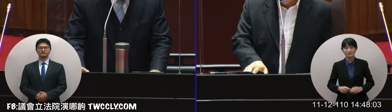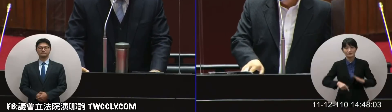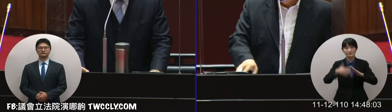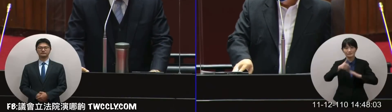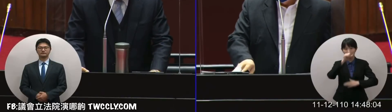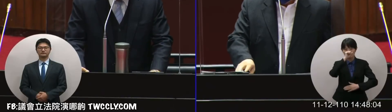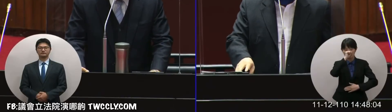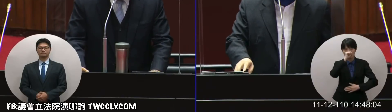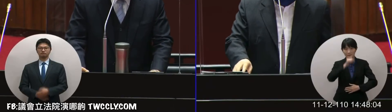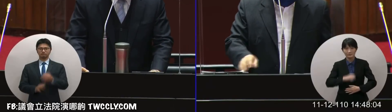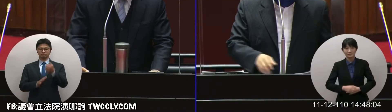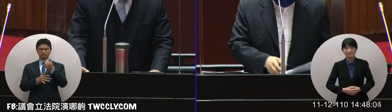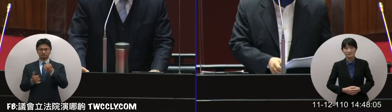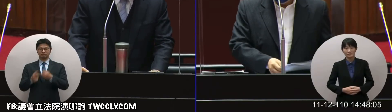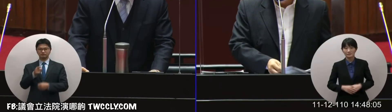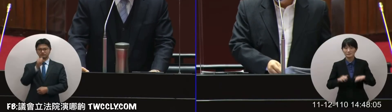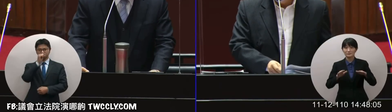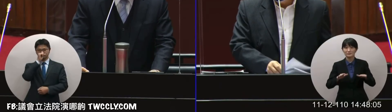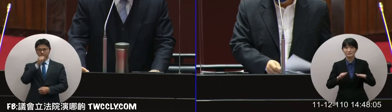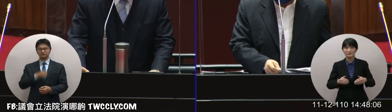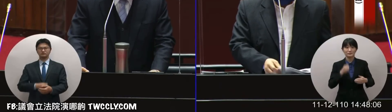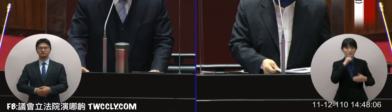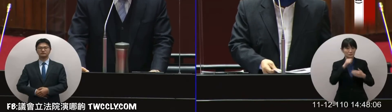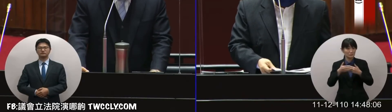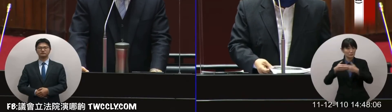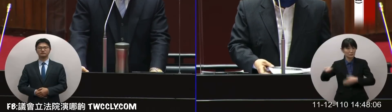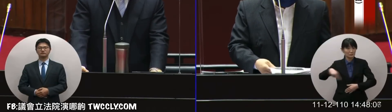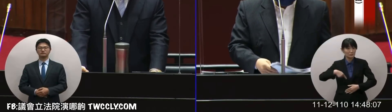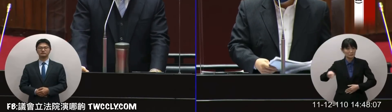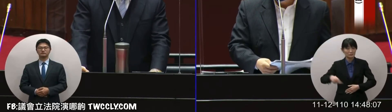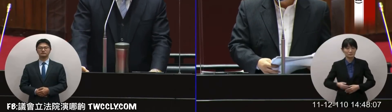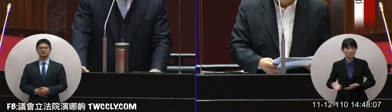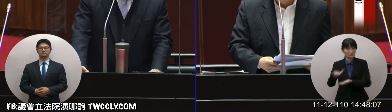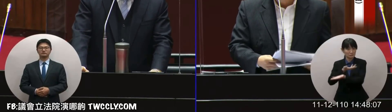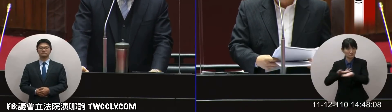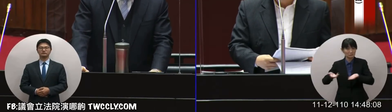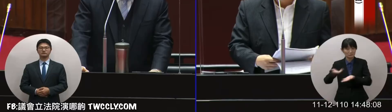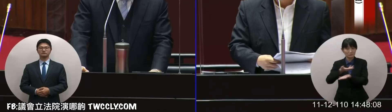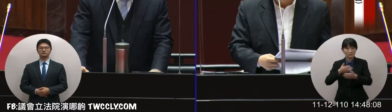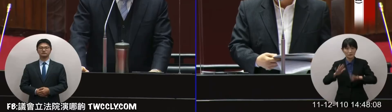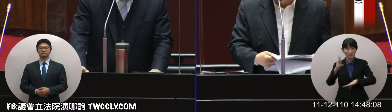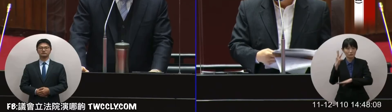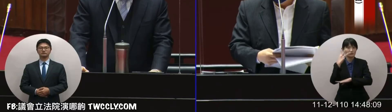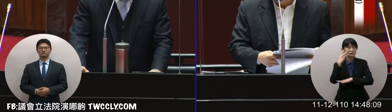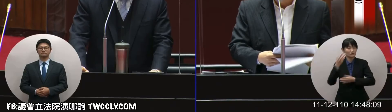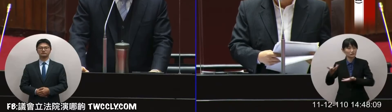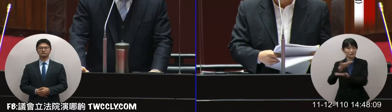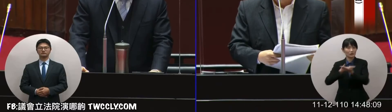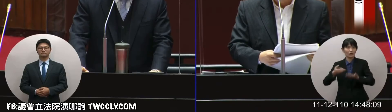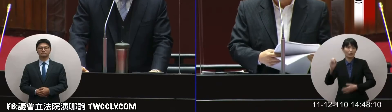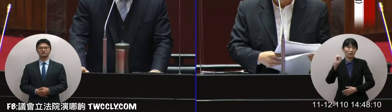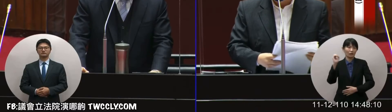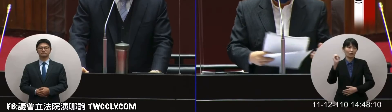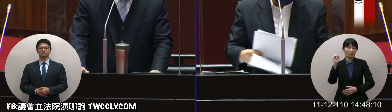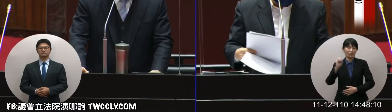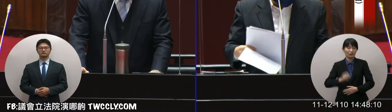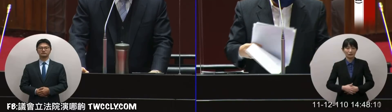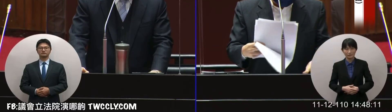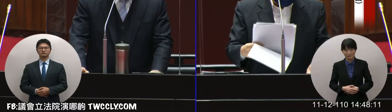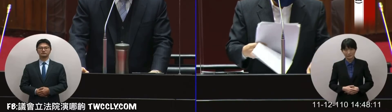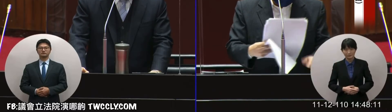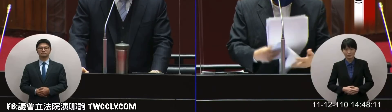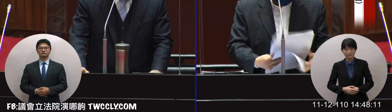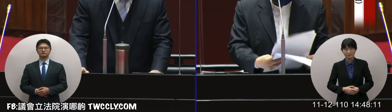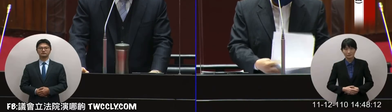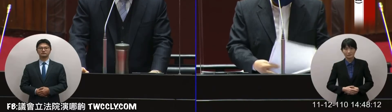院长好哈， 喂，你好。 现在两岸交流哈，几乎政治交流几乎等于零了啦哈，几乎快要等于